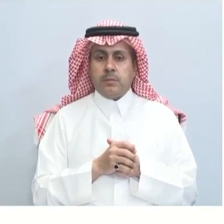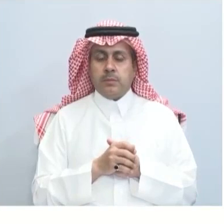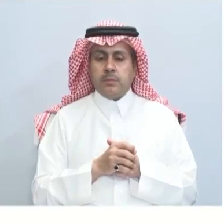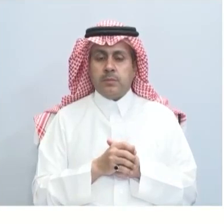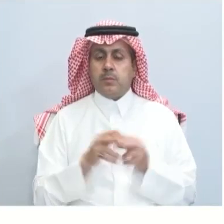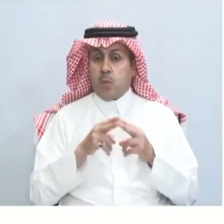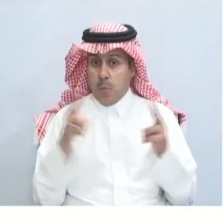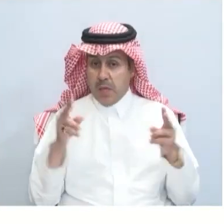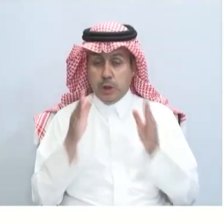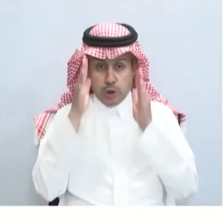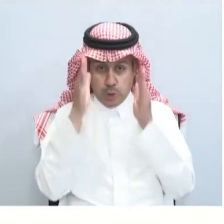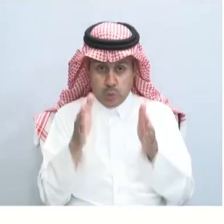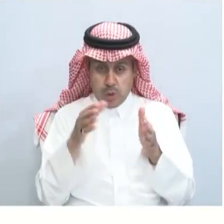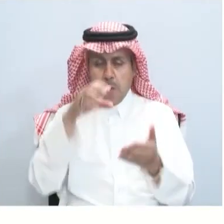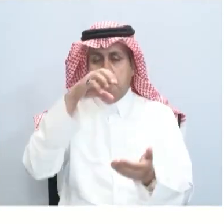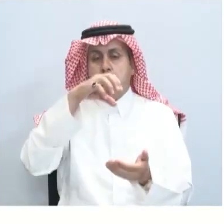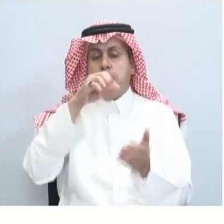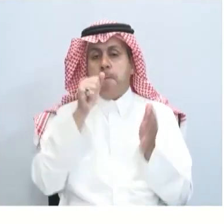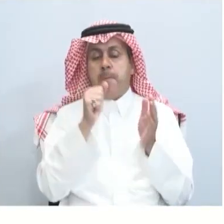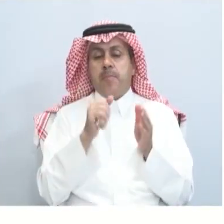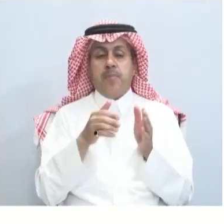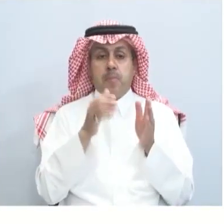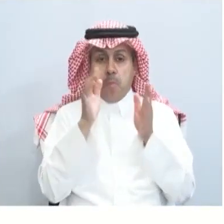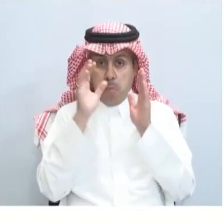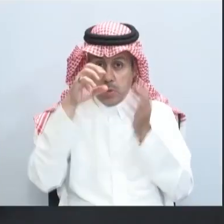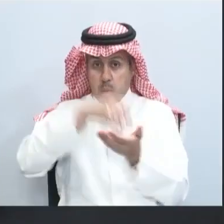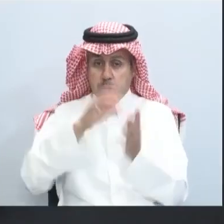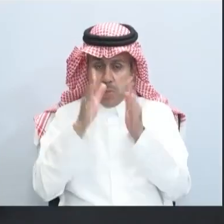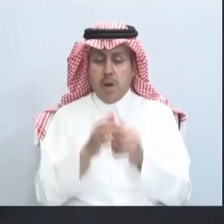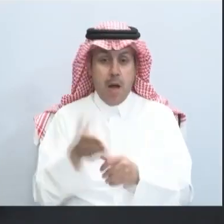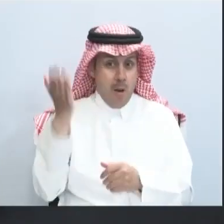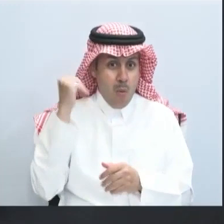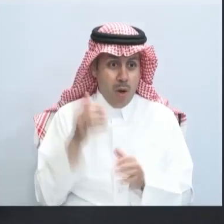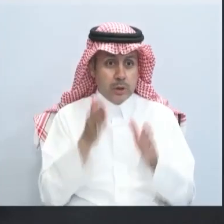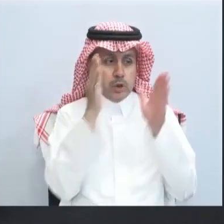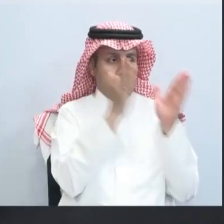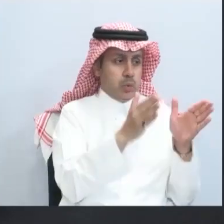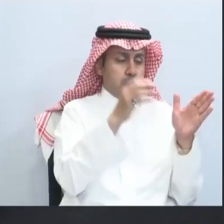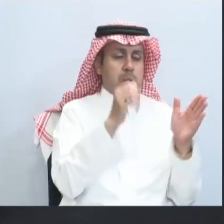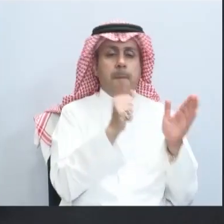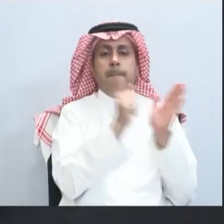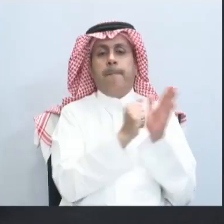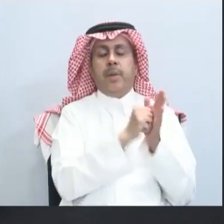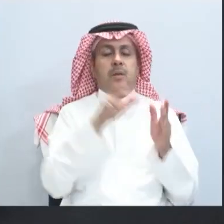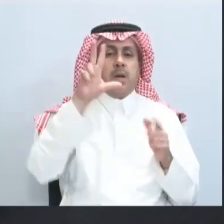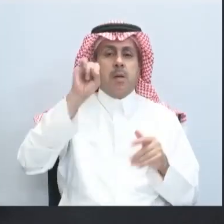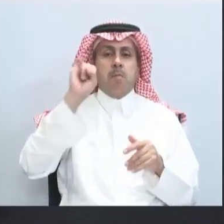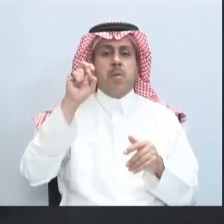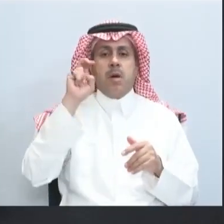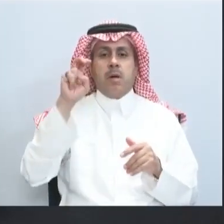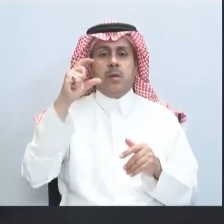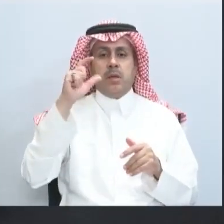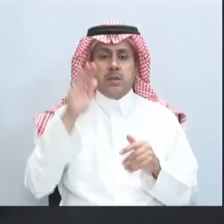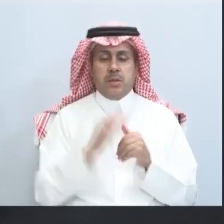مثال التوجه الى بيت المقدس في باد الامر ثم امر عليه الصلاه والسلام بالتوجه الى